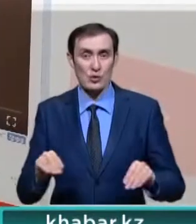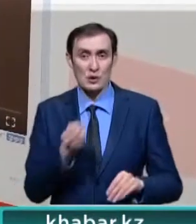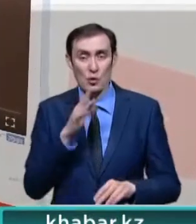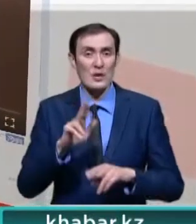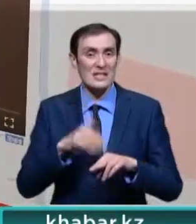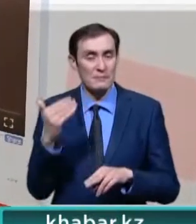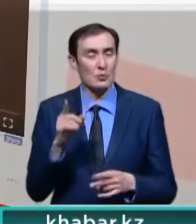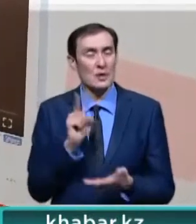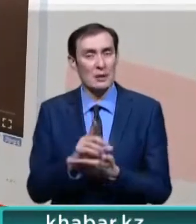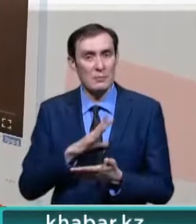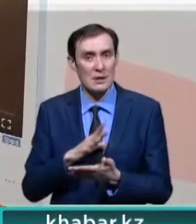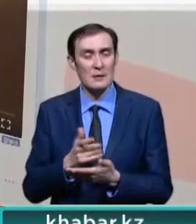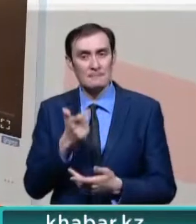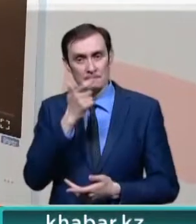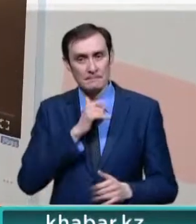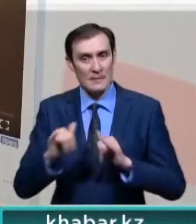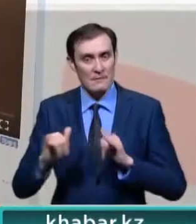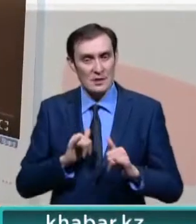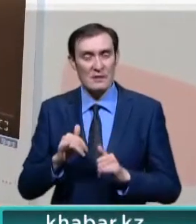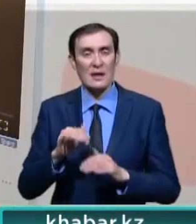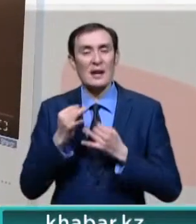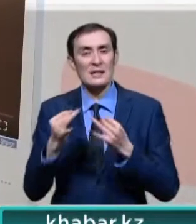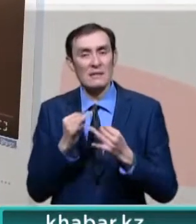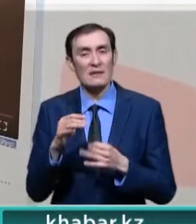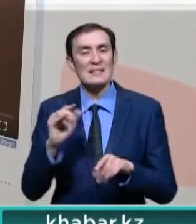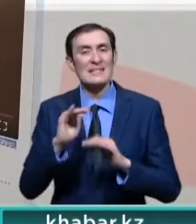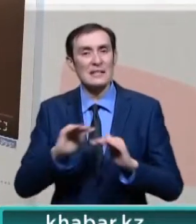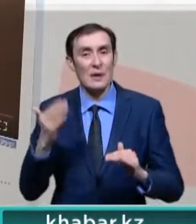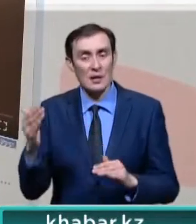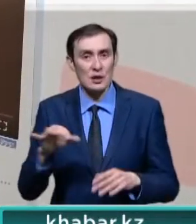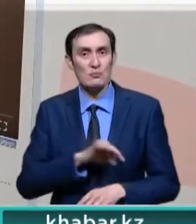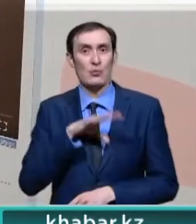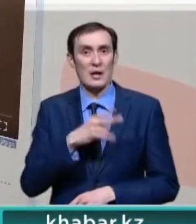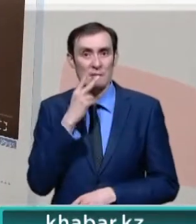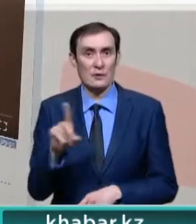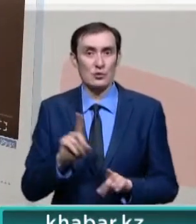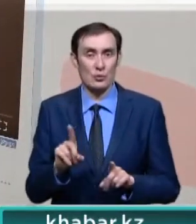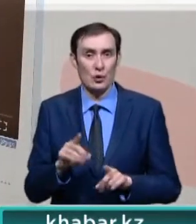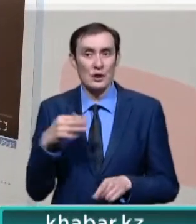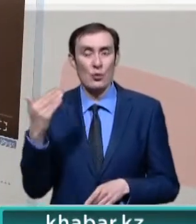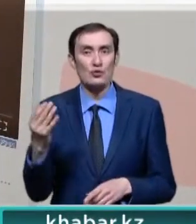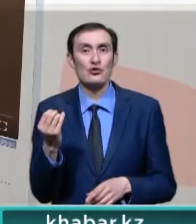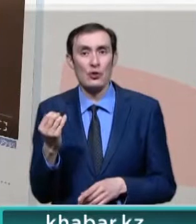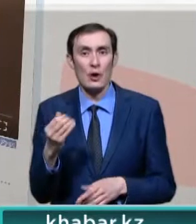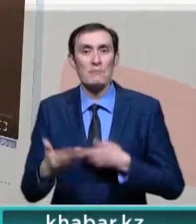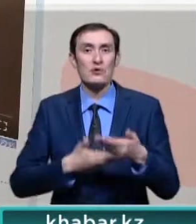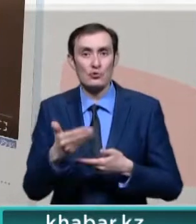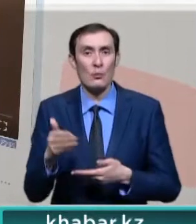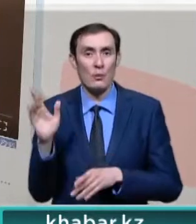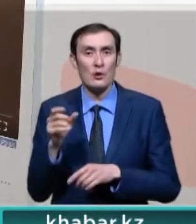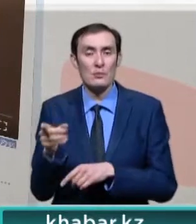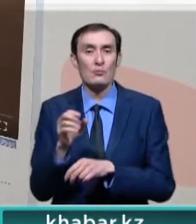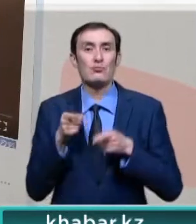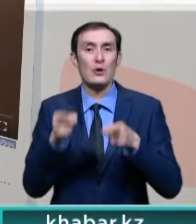инспектору надо было поучиться еще как разговаривать с детьми они перепугались видно же и он еще пешком пойдете